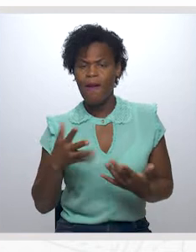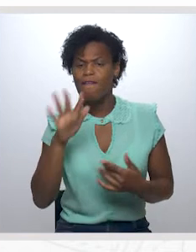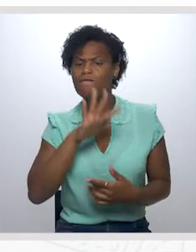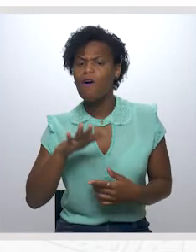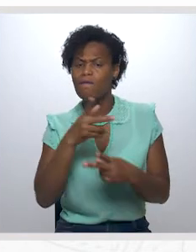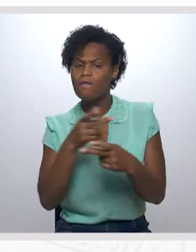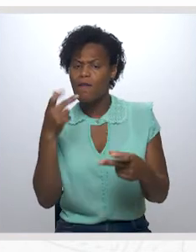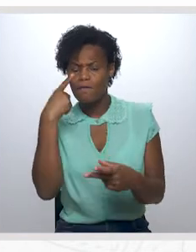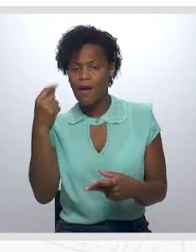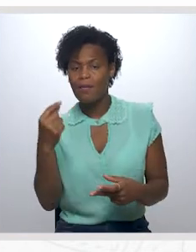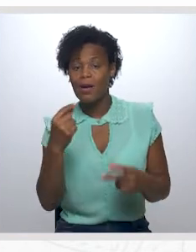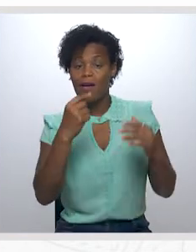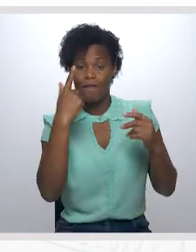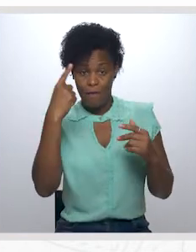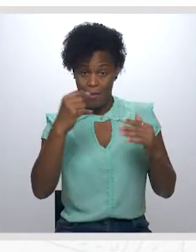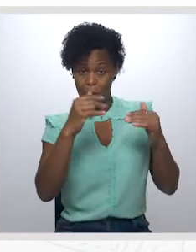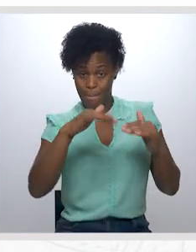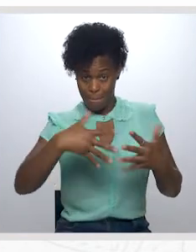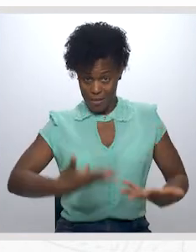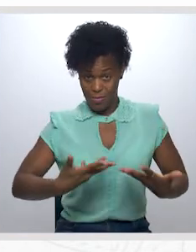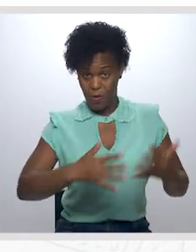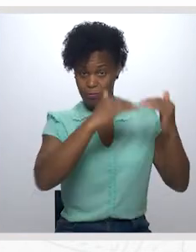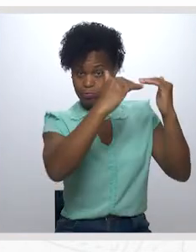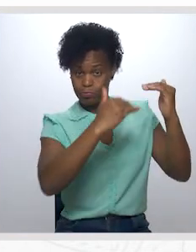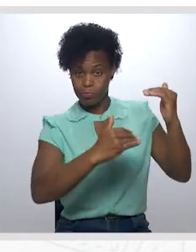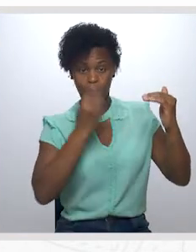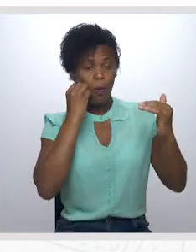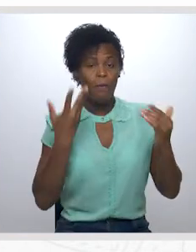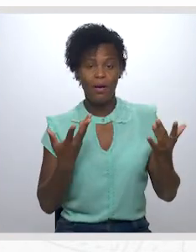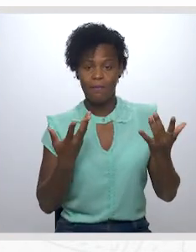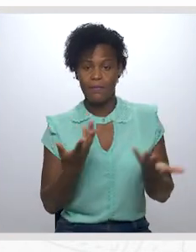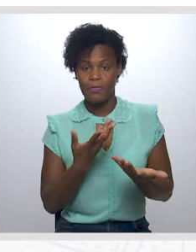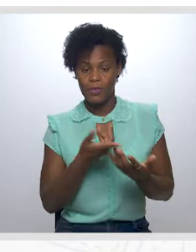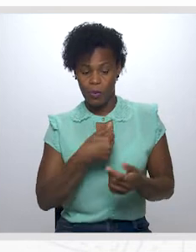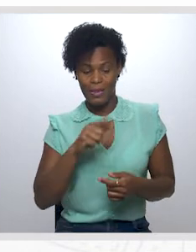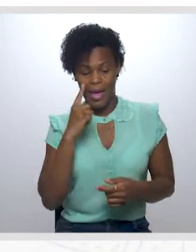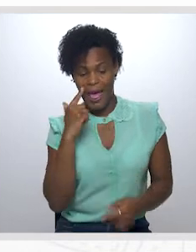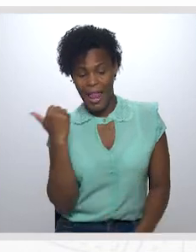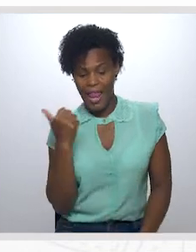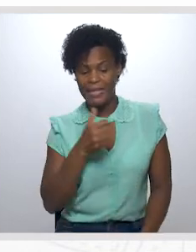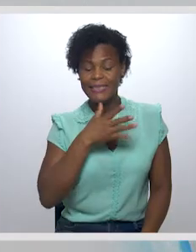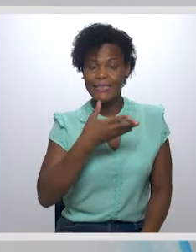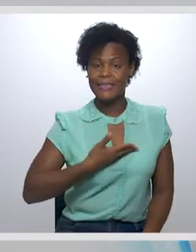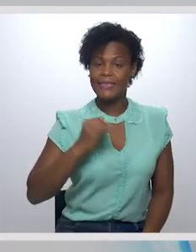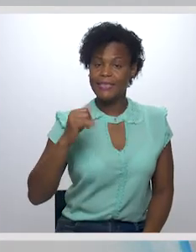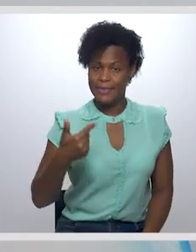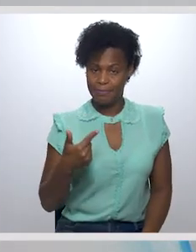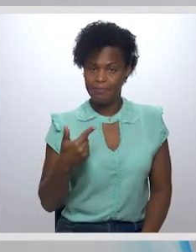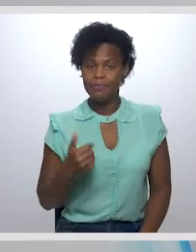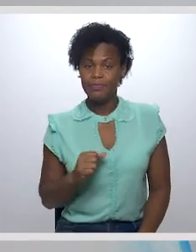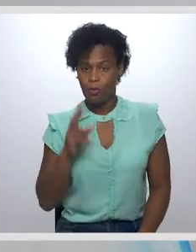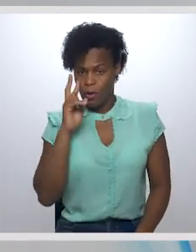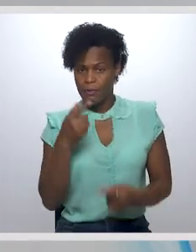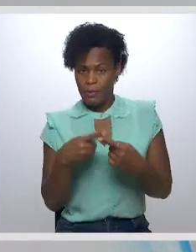vous le conjuguez au présent de l'indicatif? Vous avez « elle dit ». Vous voyez la